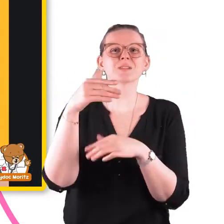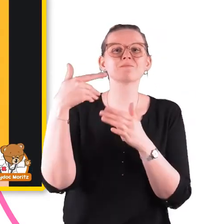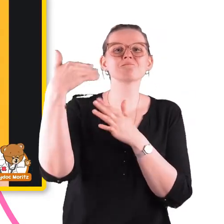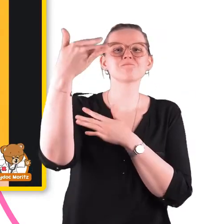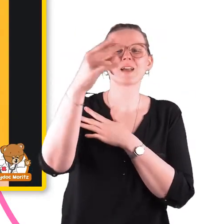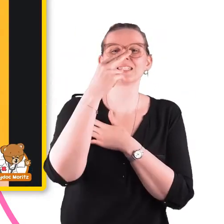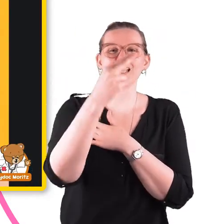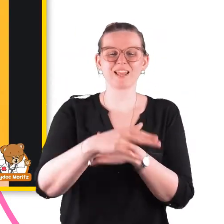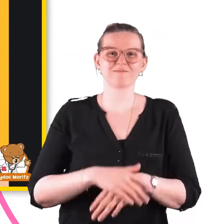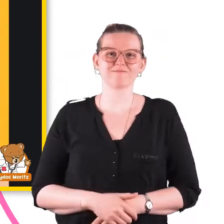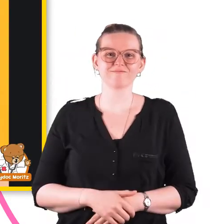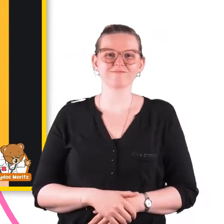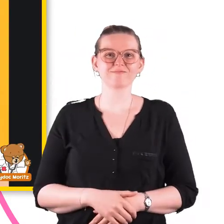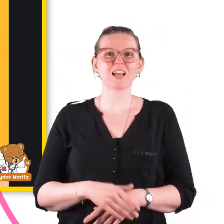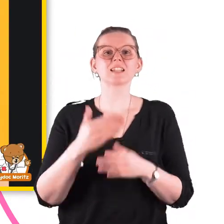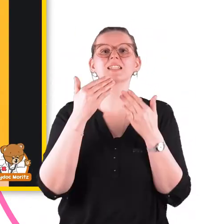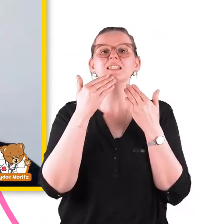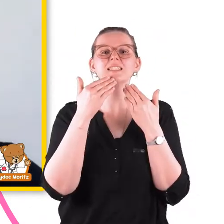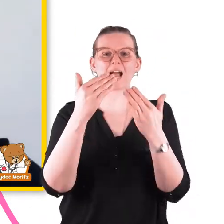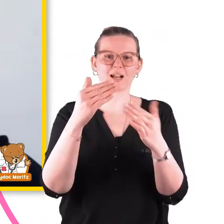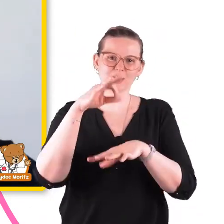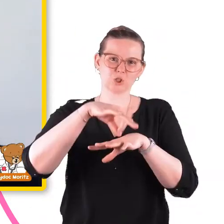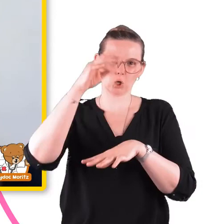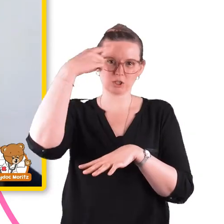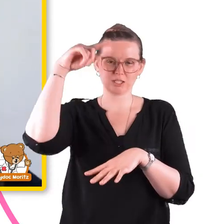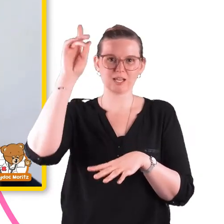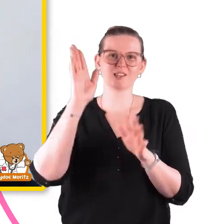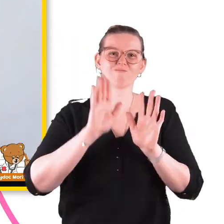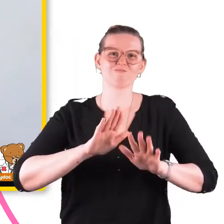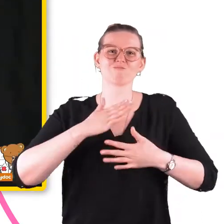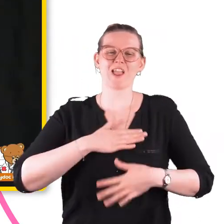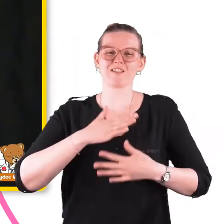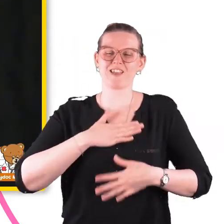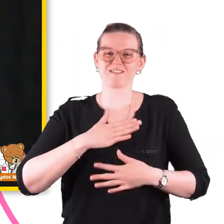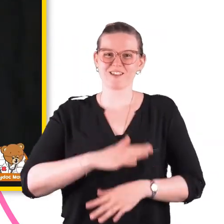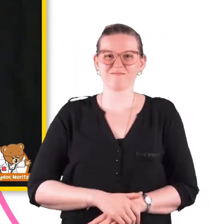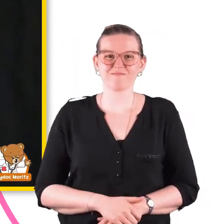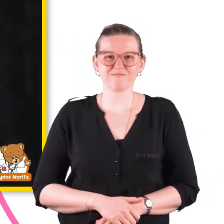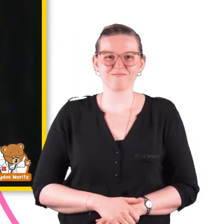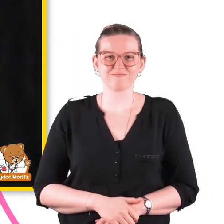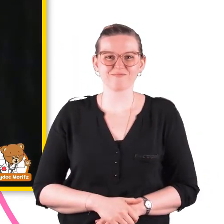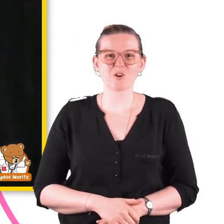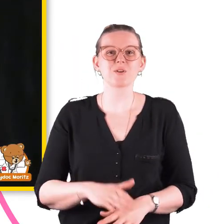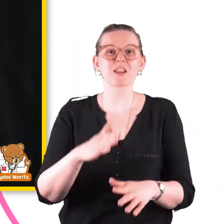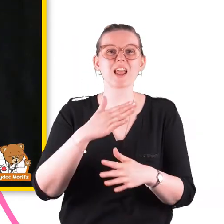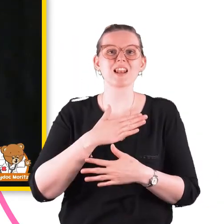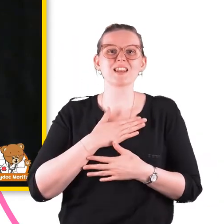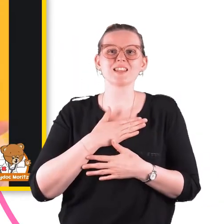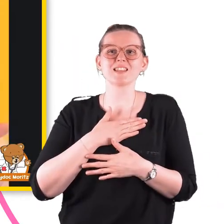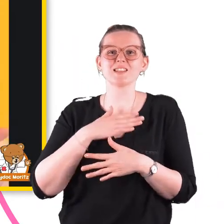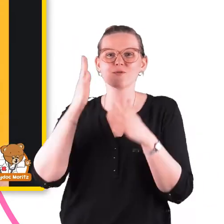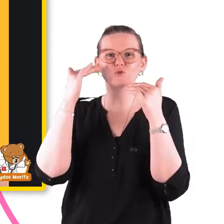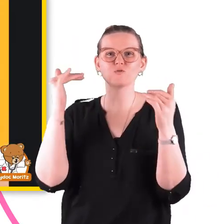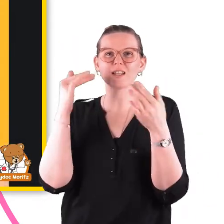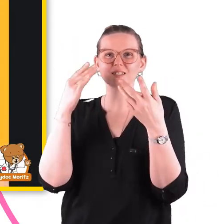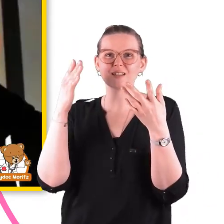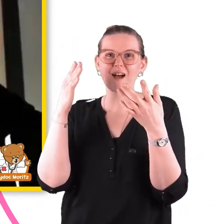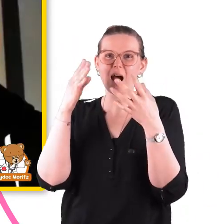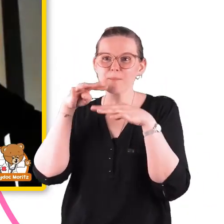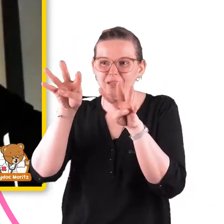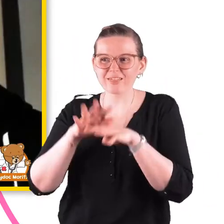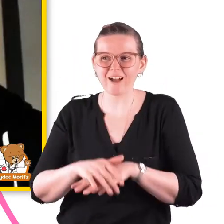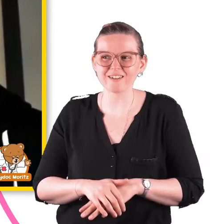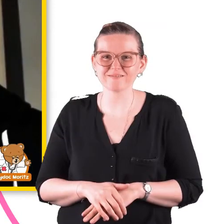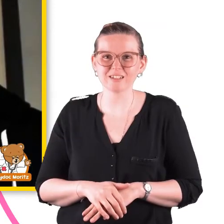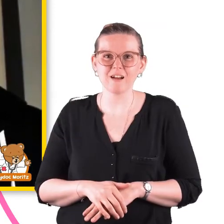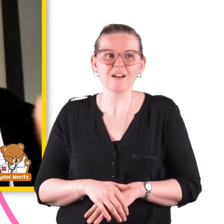dann. Wir sagen noch danke, Dr. Teddy. Bitte, bitte. Und danke, liebe Schwester Amanda.